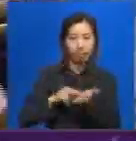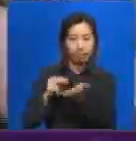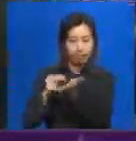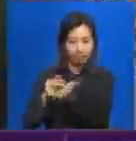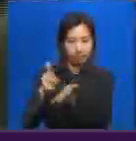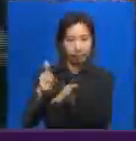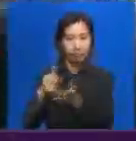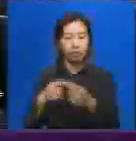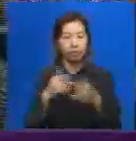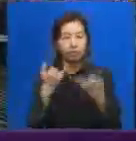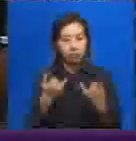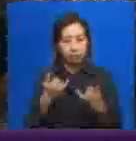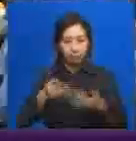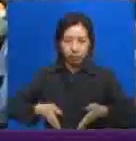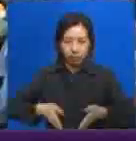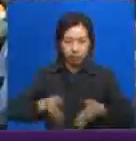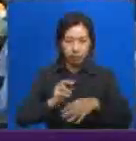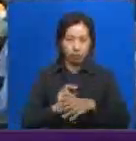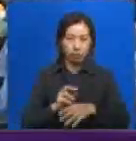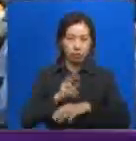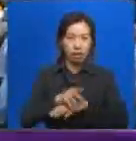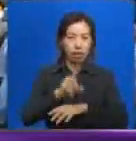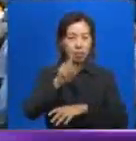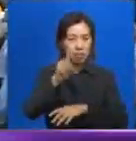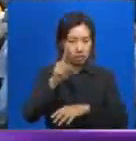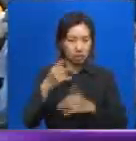เนื่องจากมวลชนได้ปิดถนนพระราม 1ฝั่งขัปากเข้าวทั้งหมด